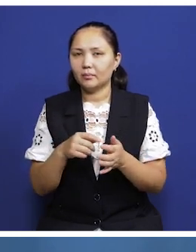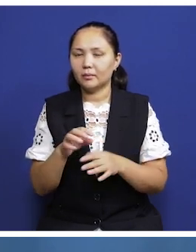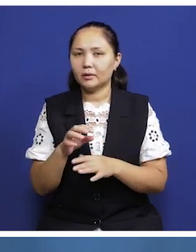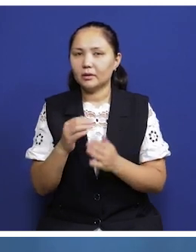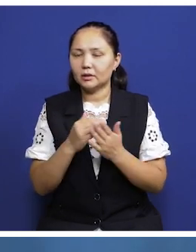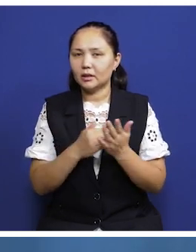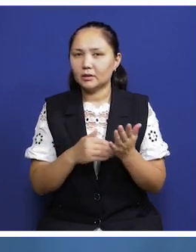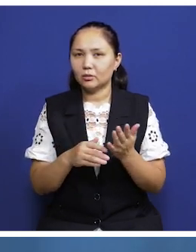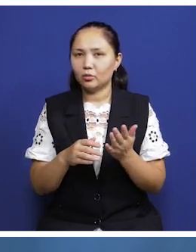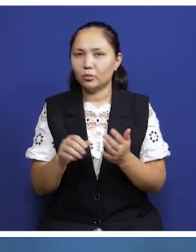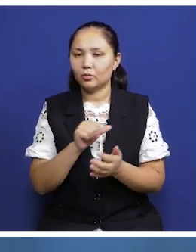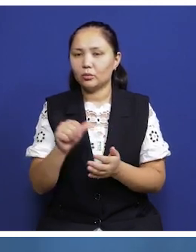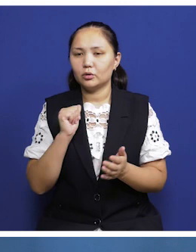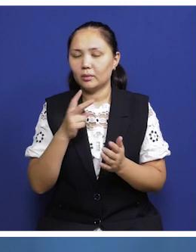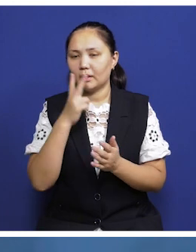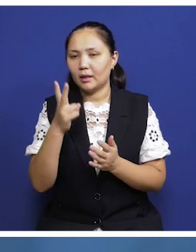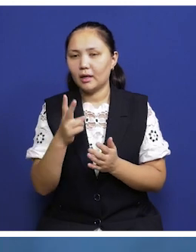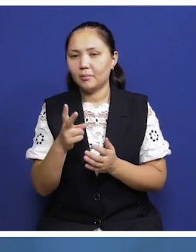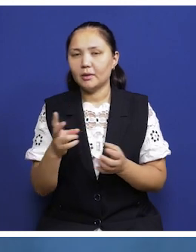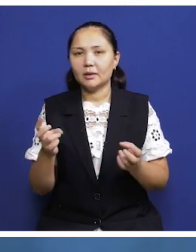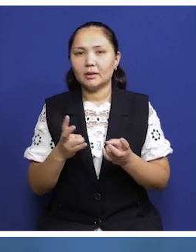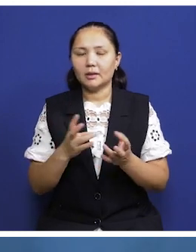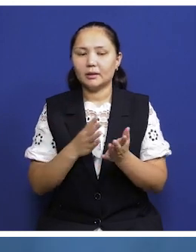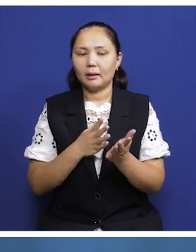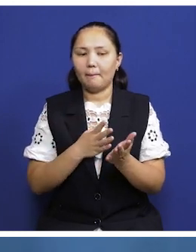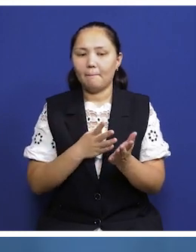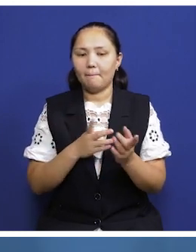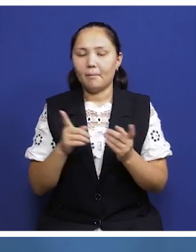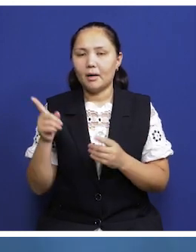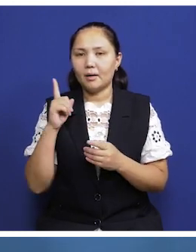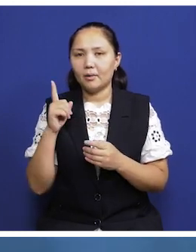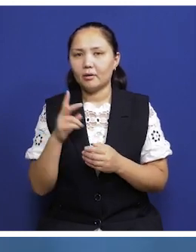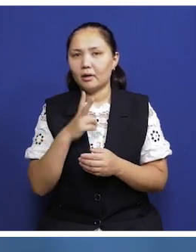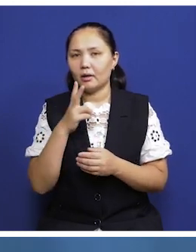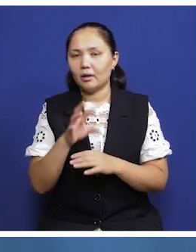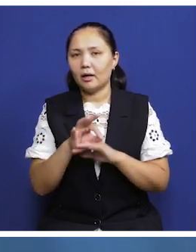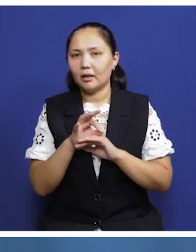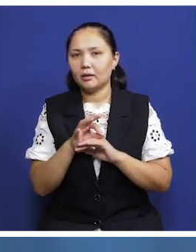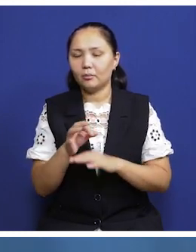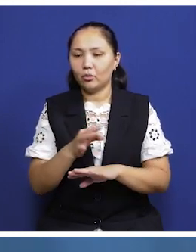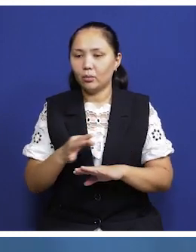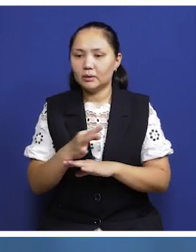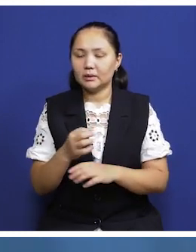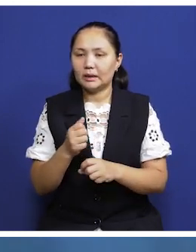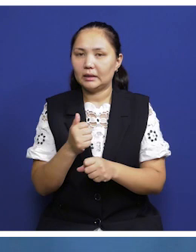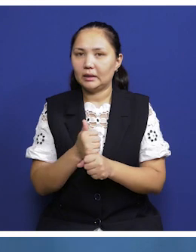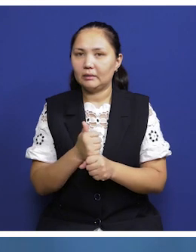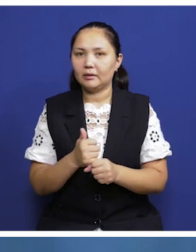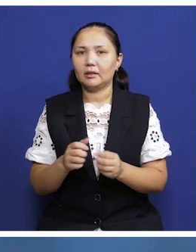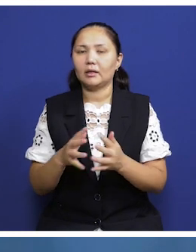жеке бекітемін, оған мен тиісті аппаратын бақылауға алып, ары қарай жұмыс істейді. Аудан әкімдерімен, тиісті басқармалармен,